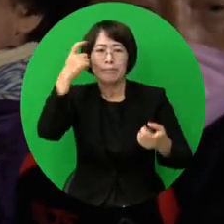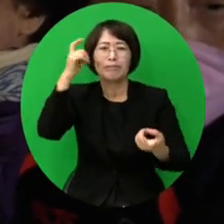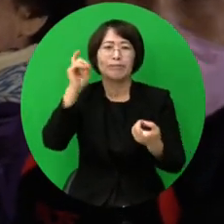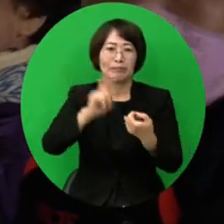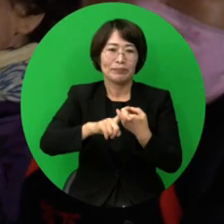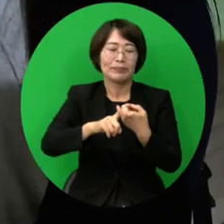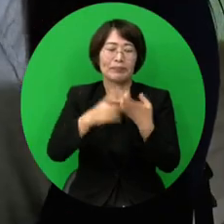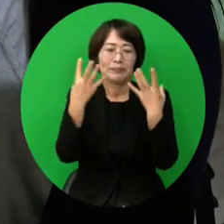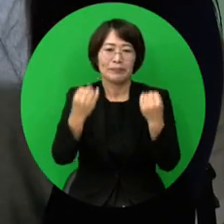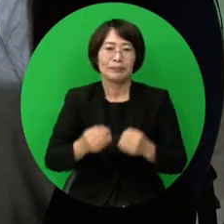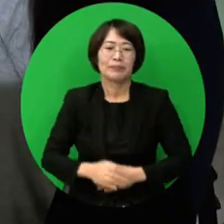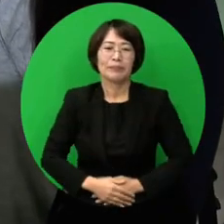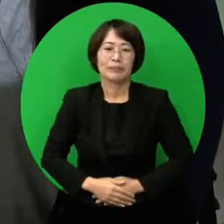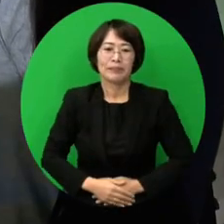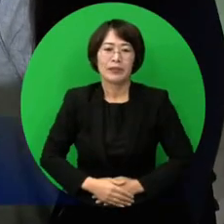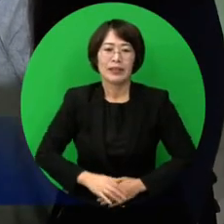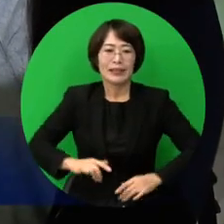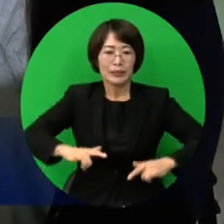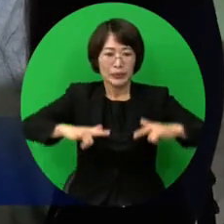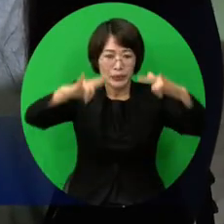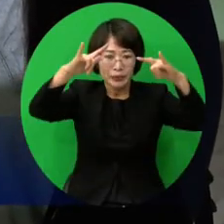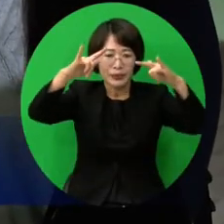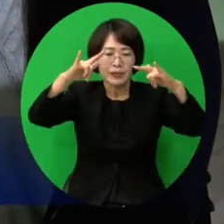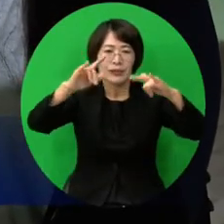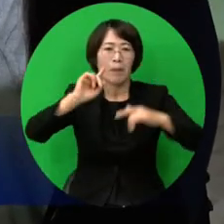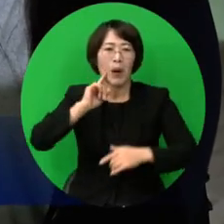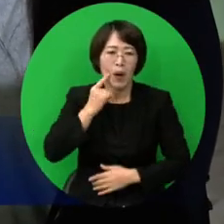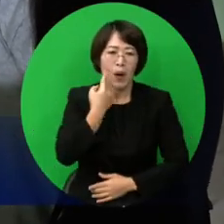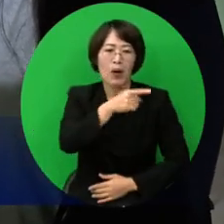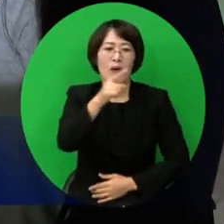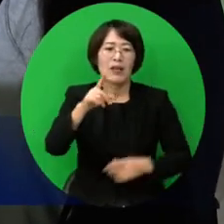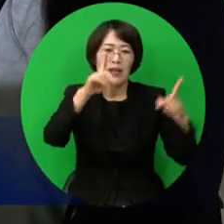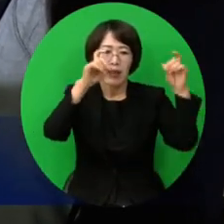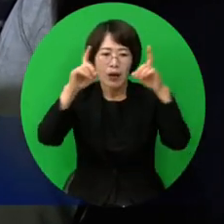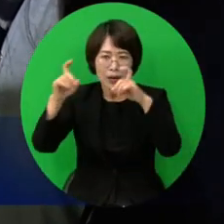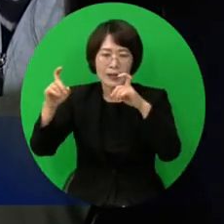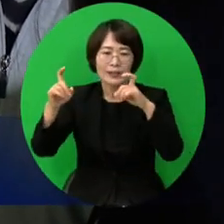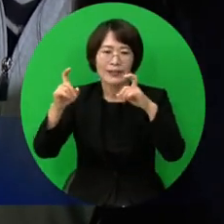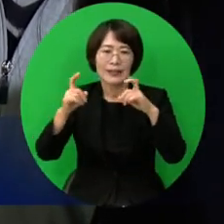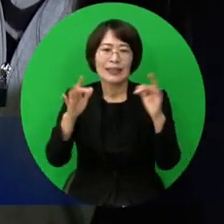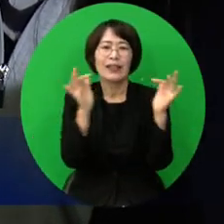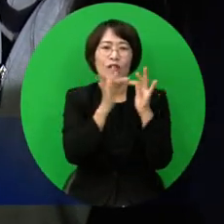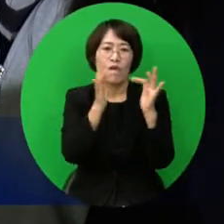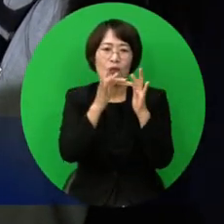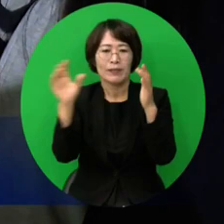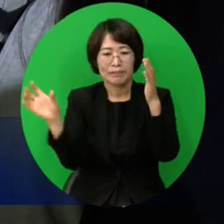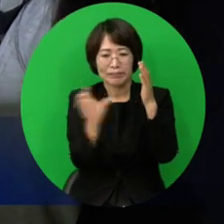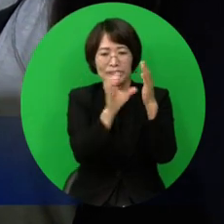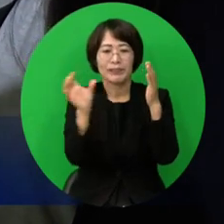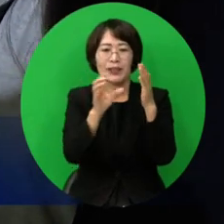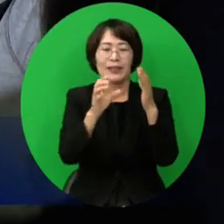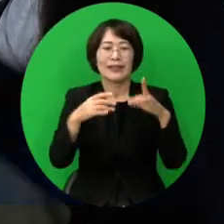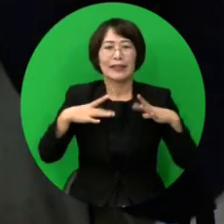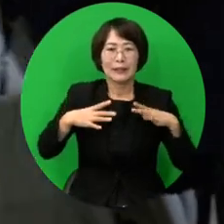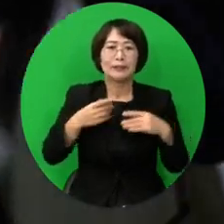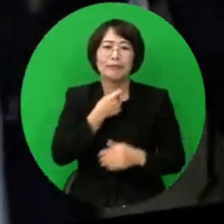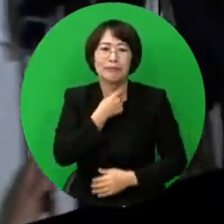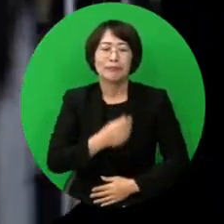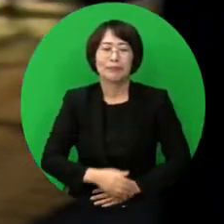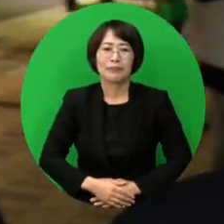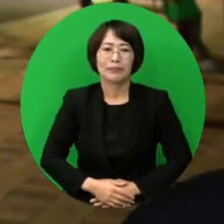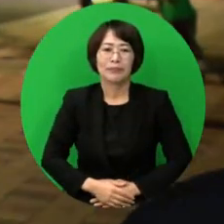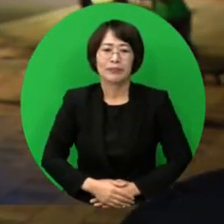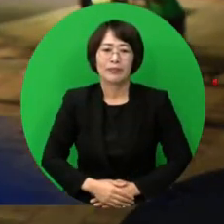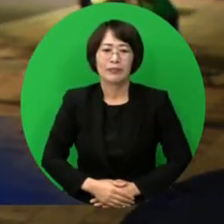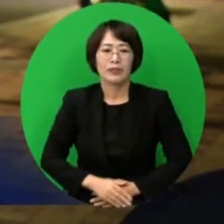사로잡았습니다. 드론들이 참 예뻐가지고요. 사진으로 찍어가지고 인스타그램 스토리도 올리고 자랑도 할 거예요.